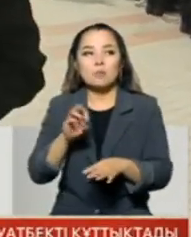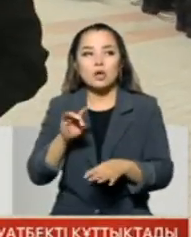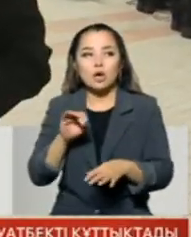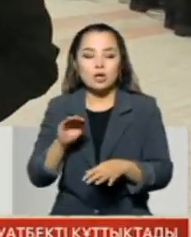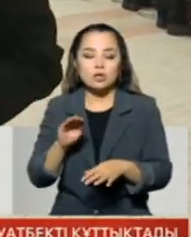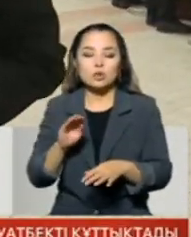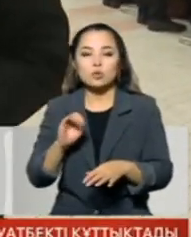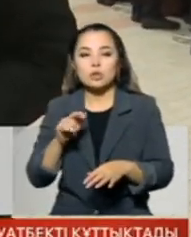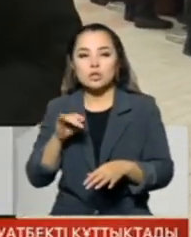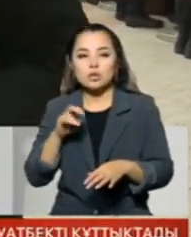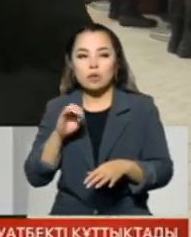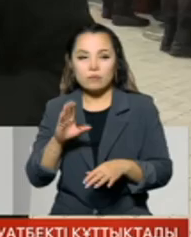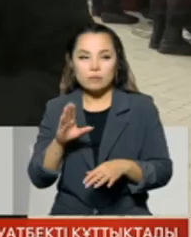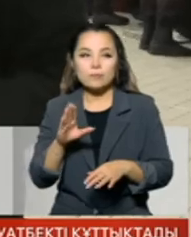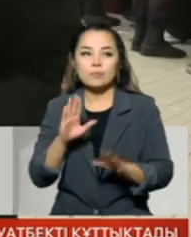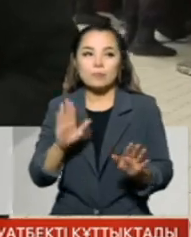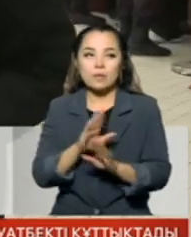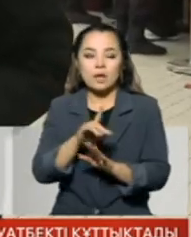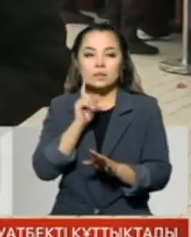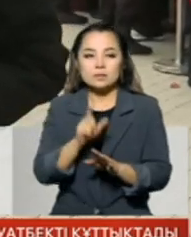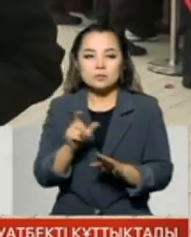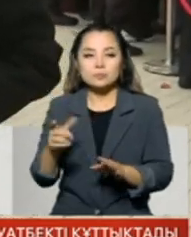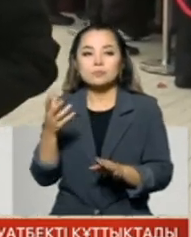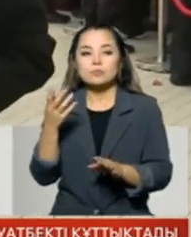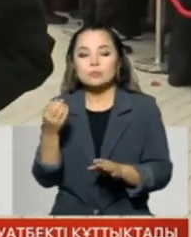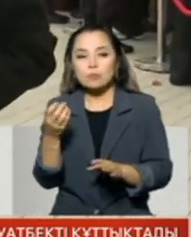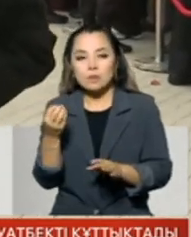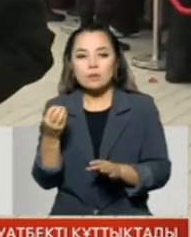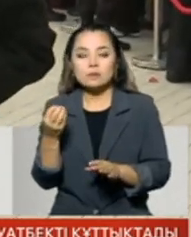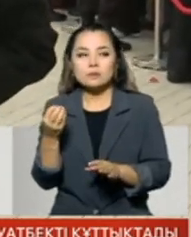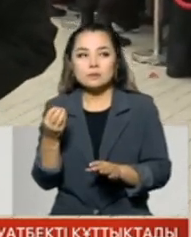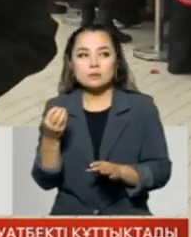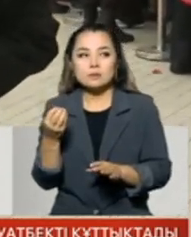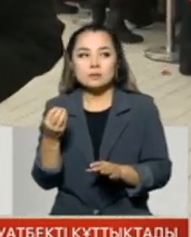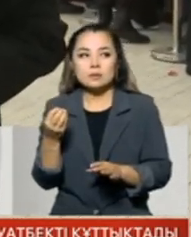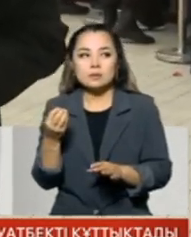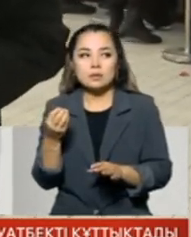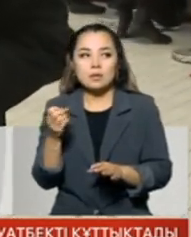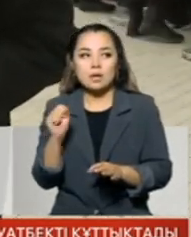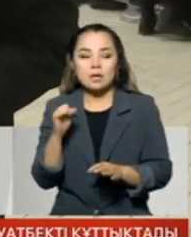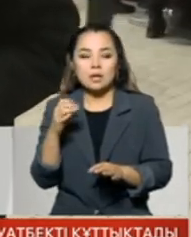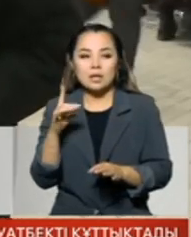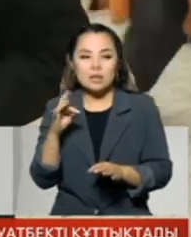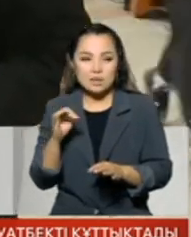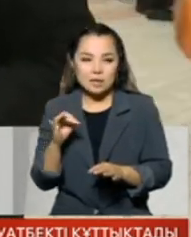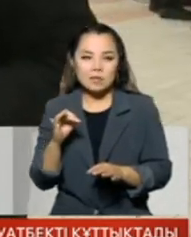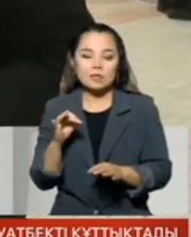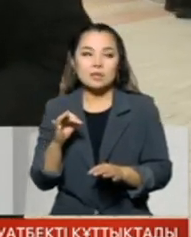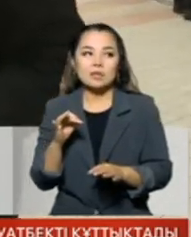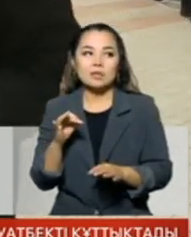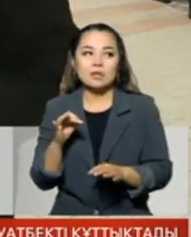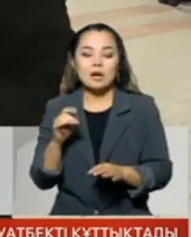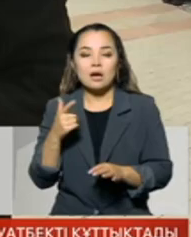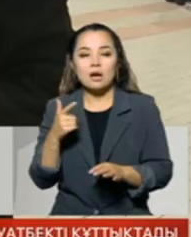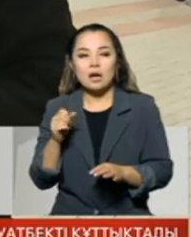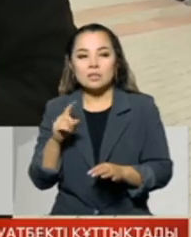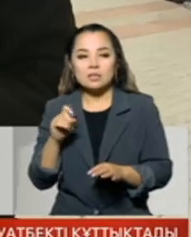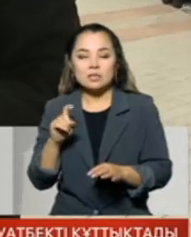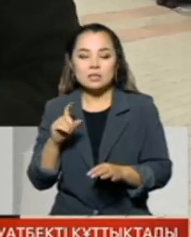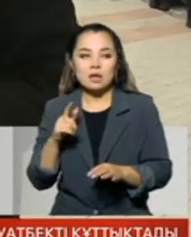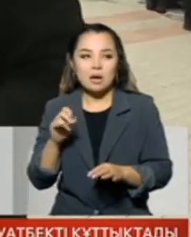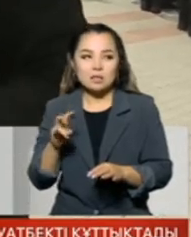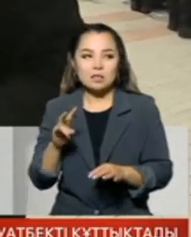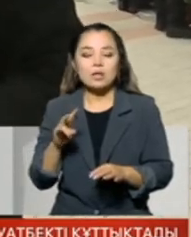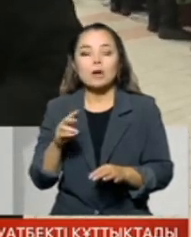Жүгінісов, жастардың жақсы көретін әншісі. Сонымен қатар Айри әншісі бар, Ғазизхан